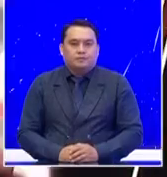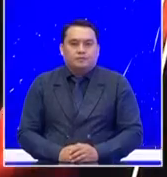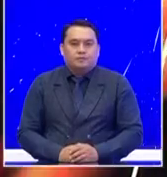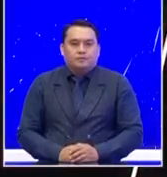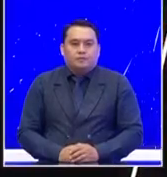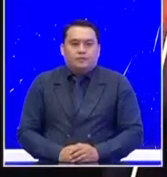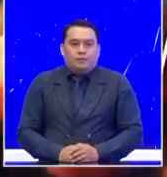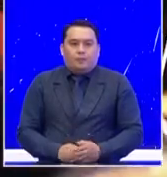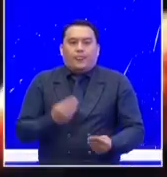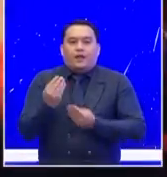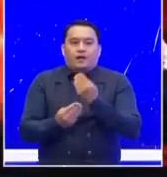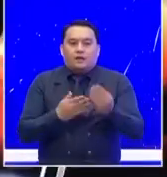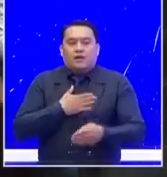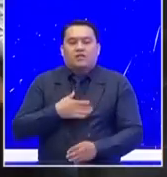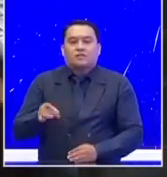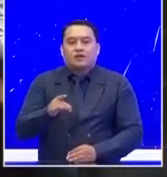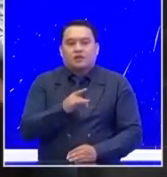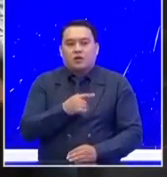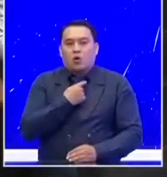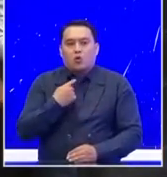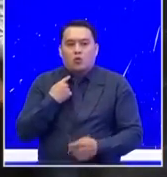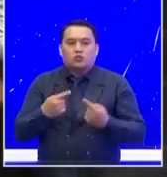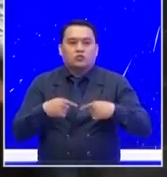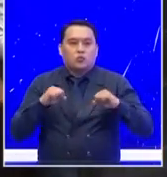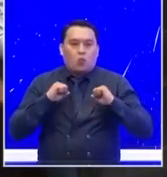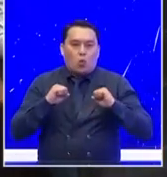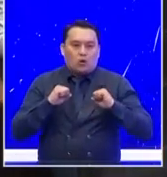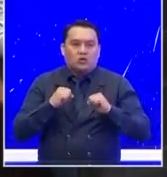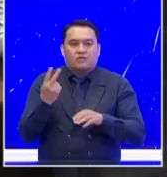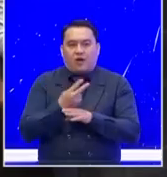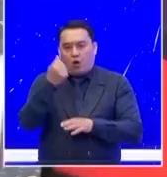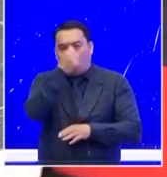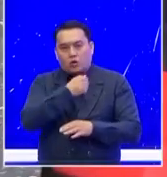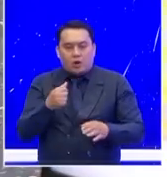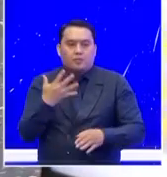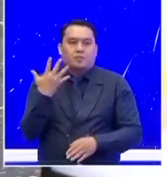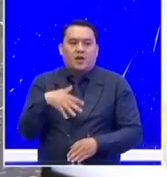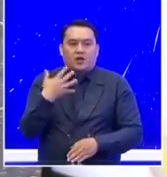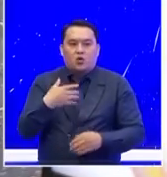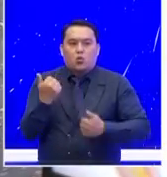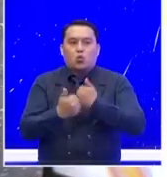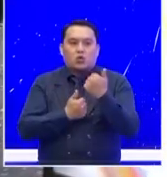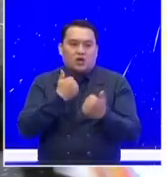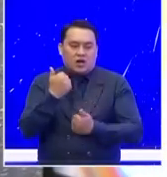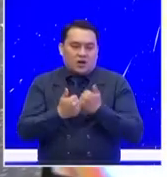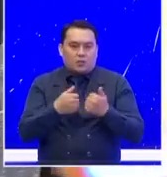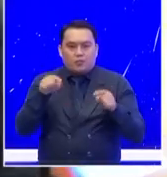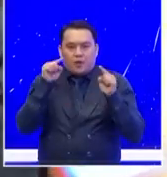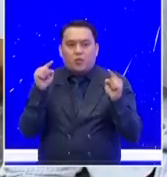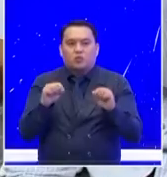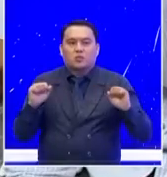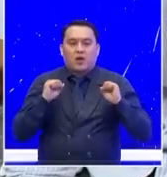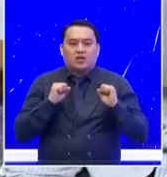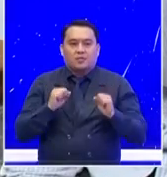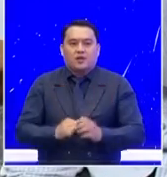Не отстает в онлайн-играх и наш регион. Областная федерация киберспорта за последние 2 года провела более 50 крупных турниров по самым популярным